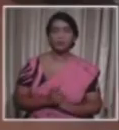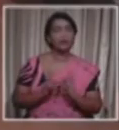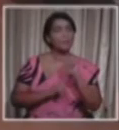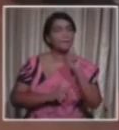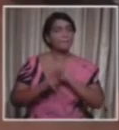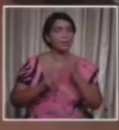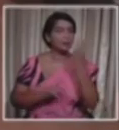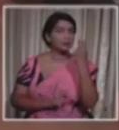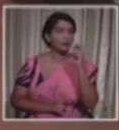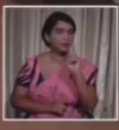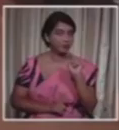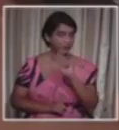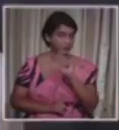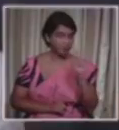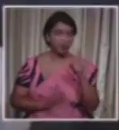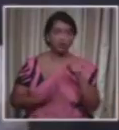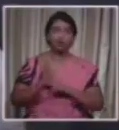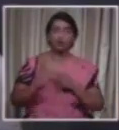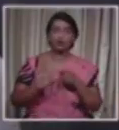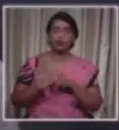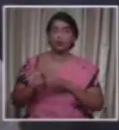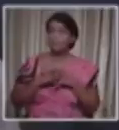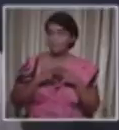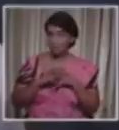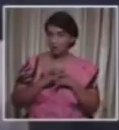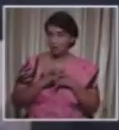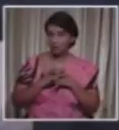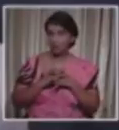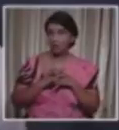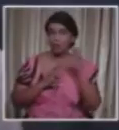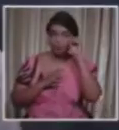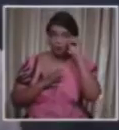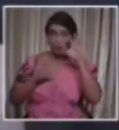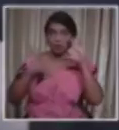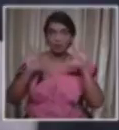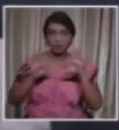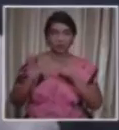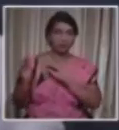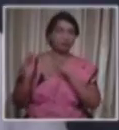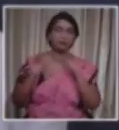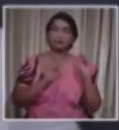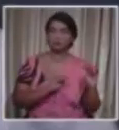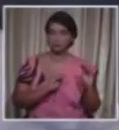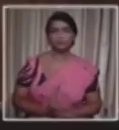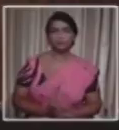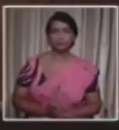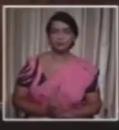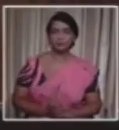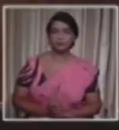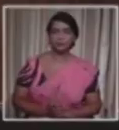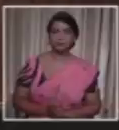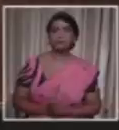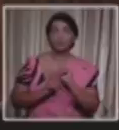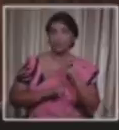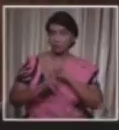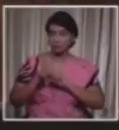පාර්ලිමේන්තුව 2022 ජූලි මාස 20 වැනි බදාදා පෙරවරු 10 දක්වා කල් තැබිය යුතුයි යෝජනා කරමින්